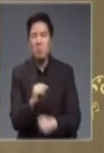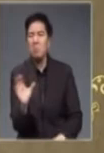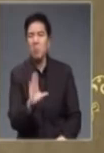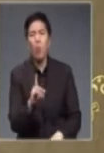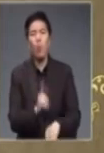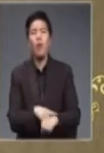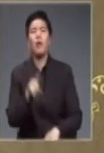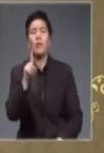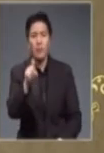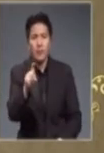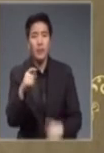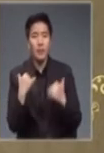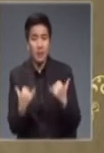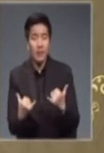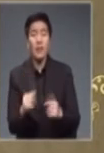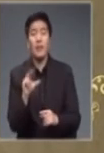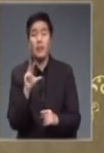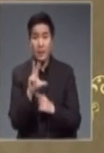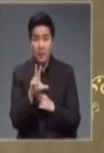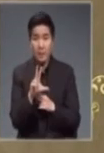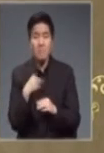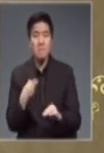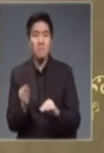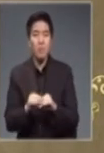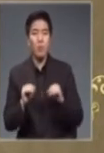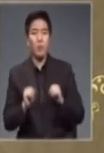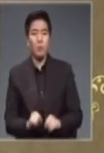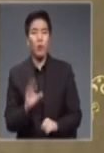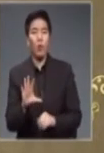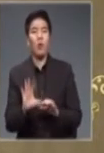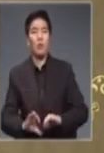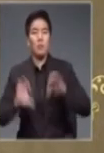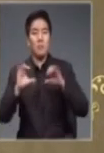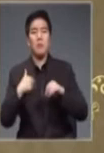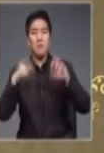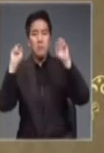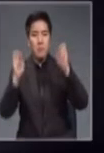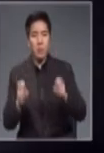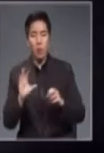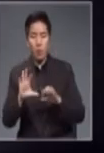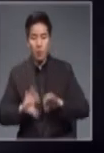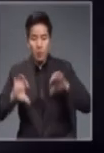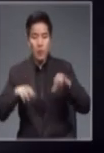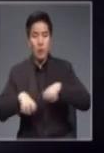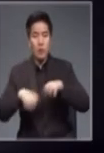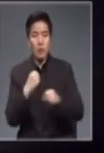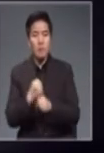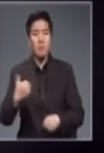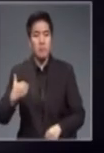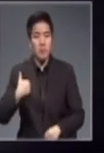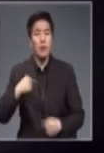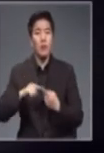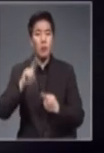แผนที่มีความชัดเจนให้ทุกคนทุกฝ่ายสามารถทำงานร่วมกันได้เป็นขั้นเป็นตอนมีการประสานสอดคล้องมีการบริการ